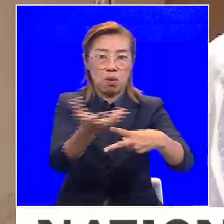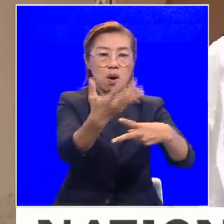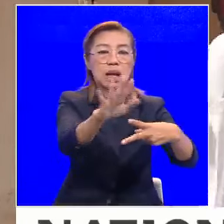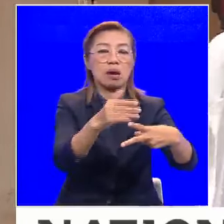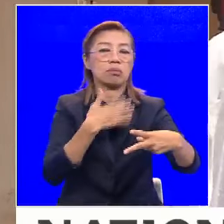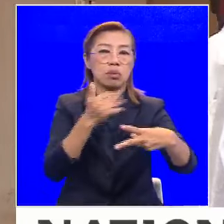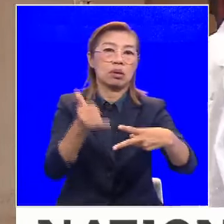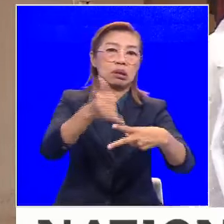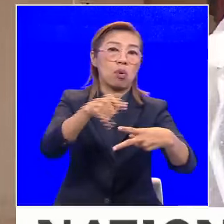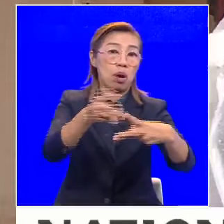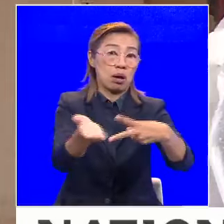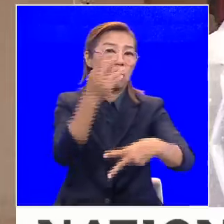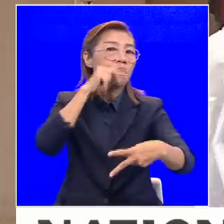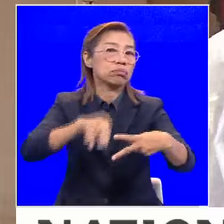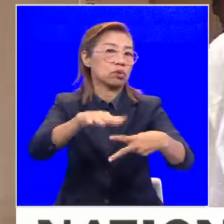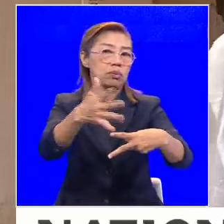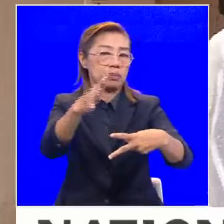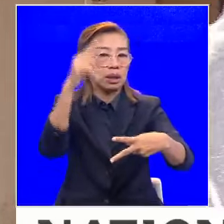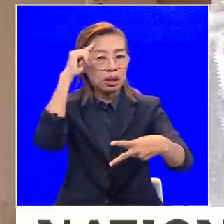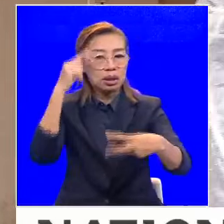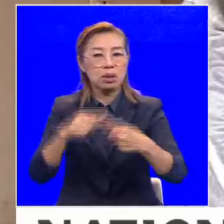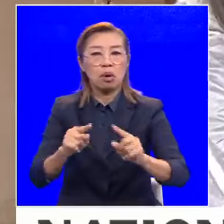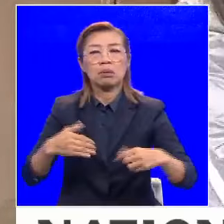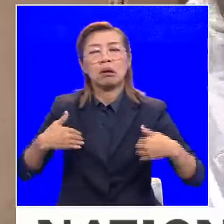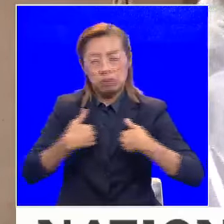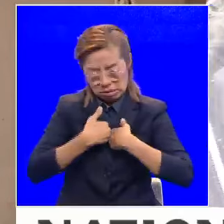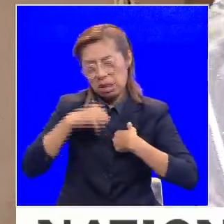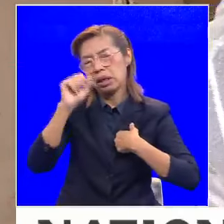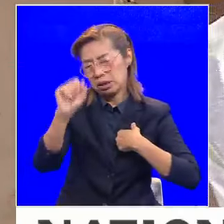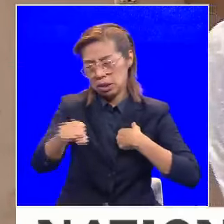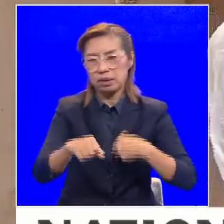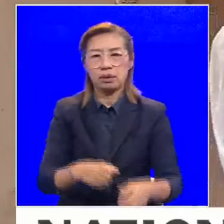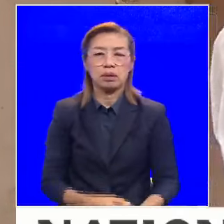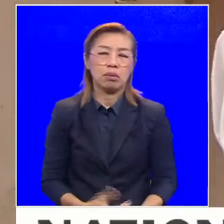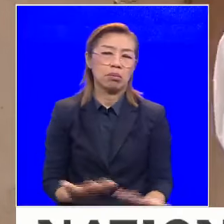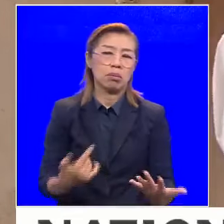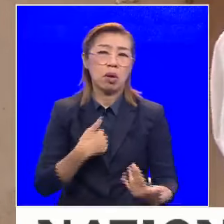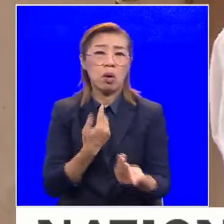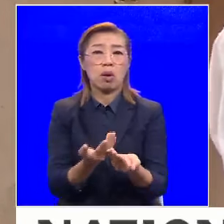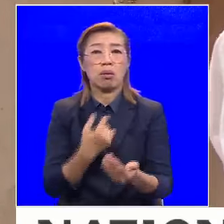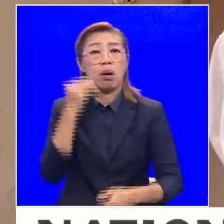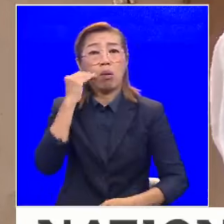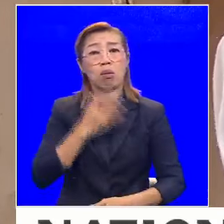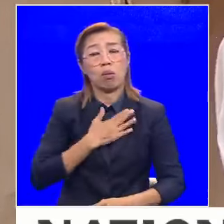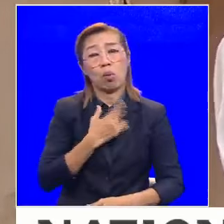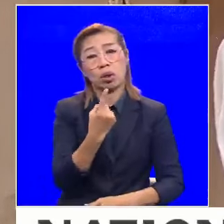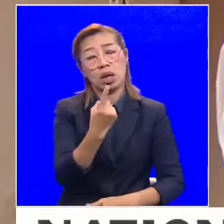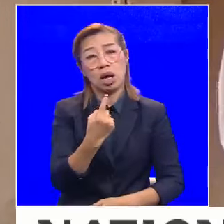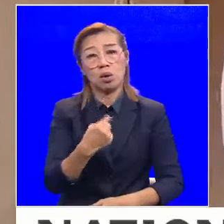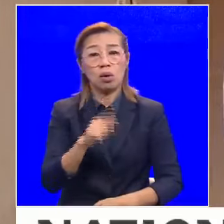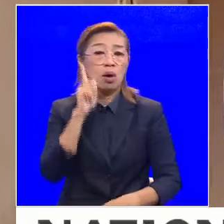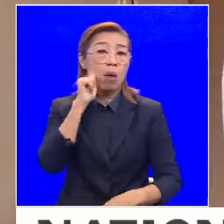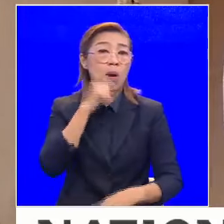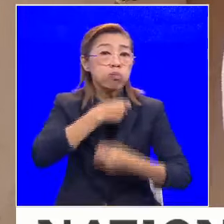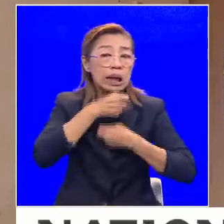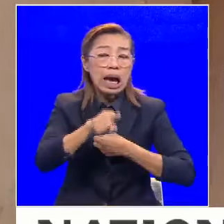งไม่ท่วมพ่อมันก็เหนื่อยอะลูกเพราะว่าพ่อตัวคนเดียวเนาะมีแม่แก่ๆคนนึงก็เอาไปฝากไว้บ้